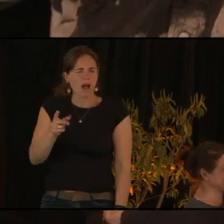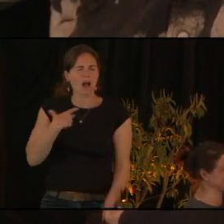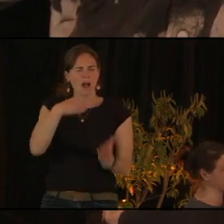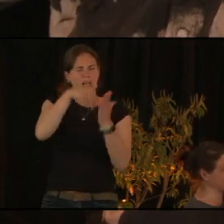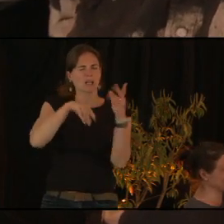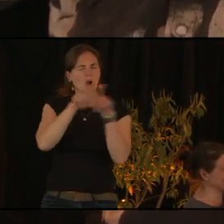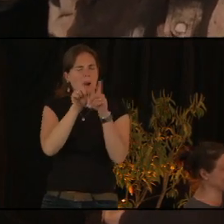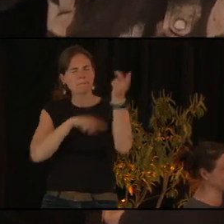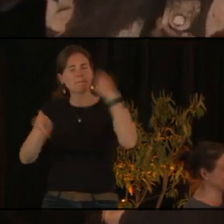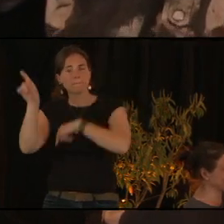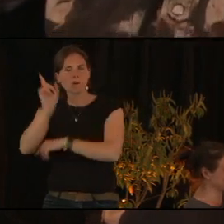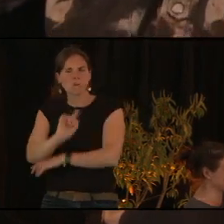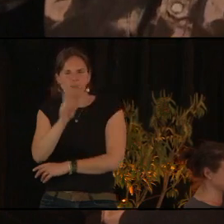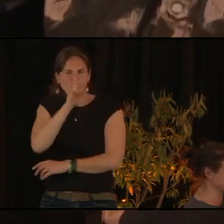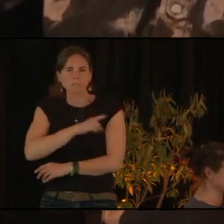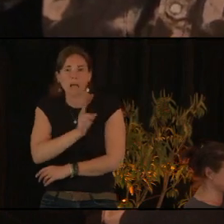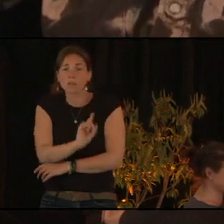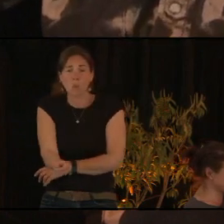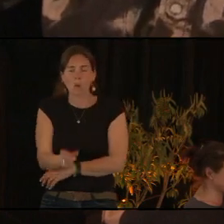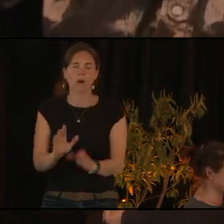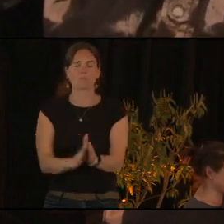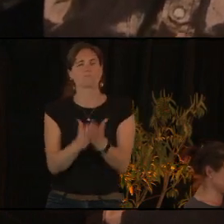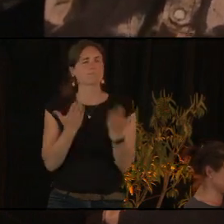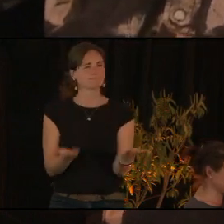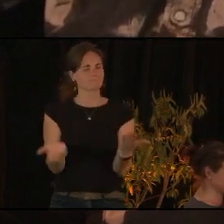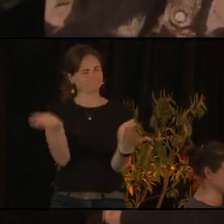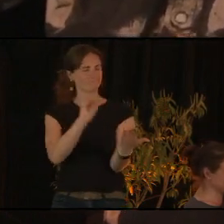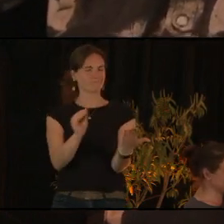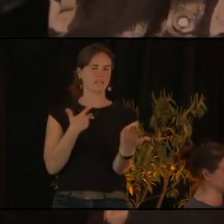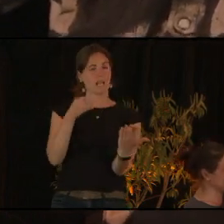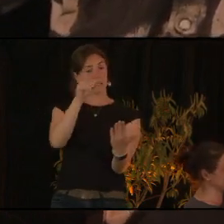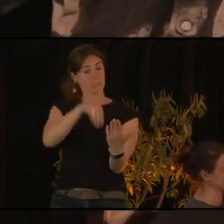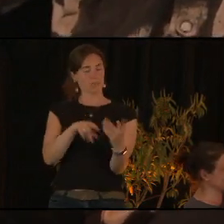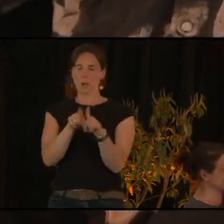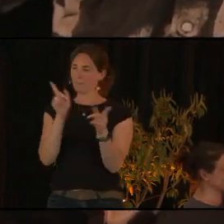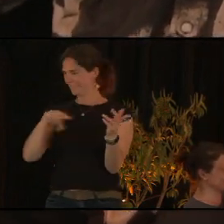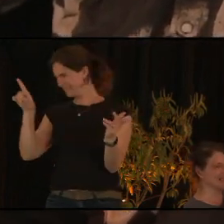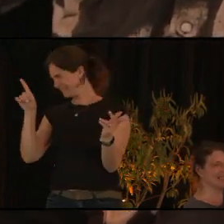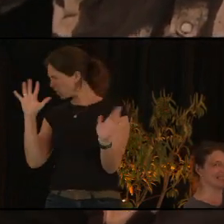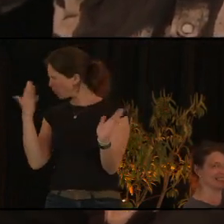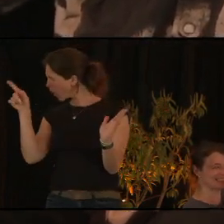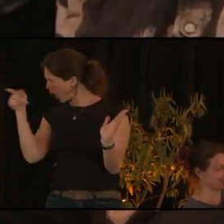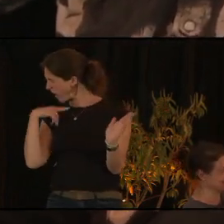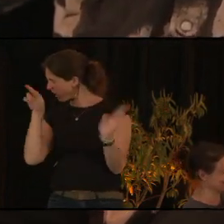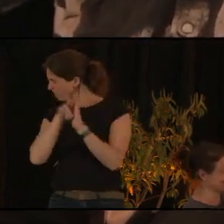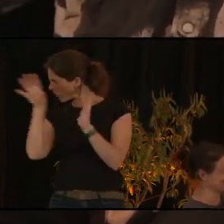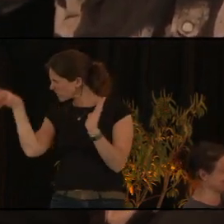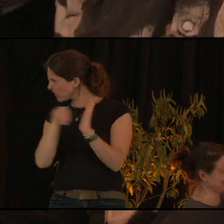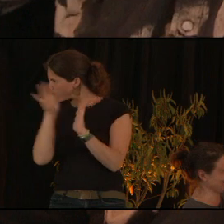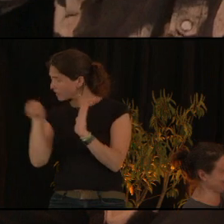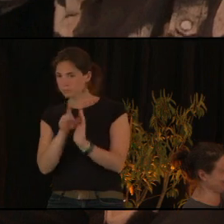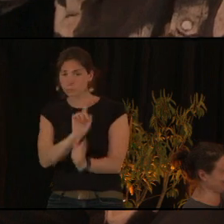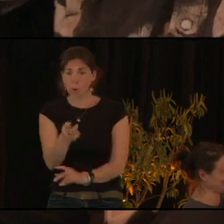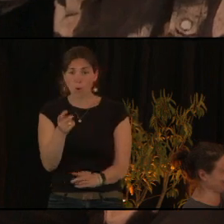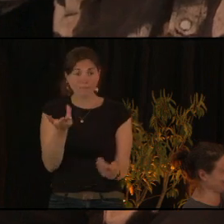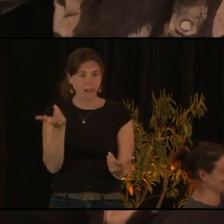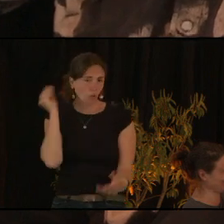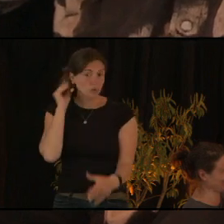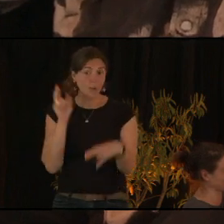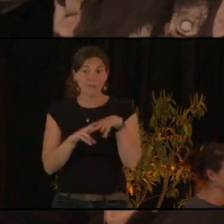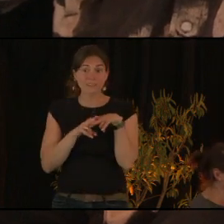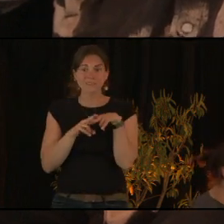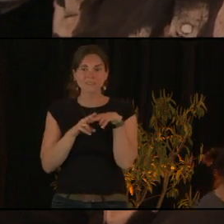pour moi, l'absolue beauté de la littérature, d'ailleurs, comment ça vient s'ancrer chez chacun, la place que ça vient trouver. Mais d'avoir réussi